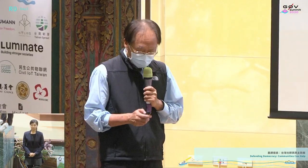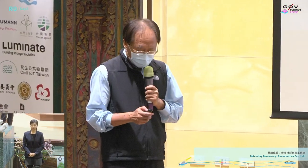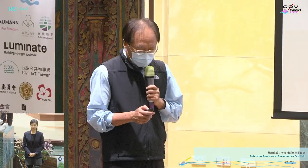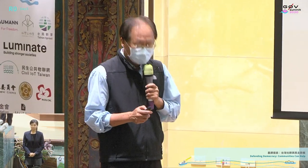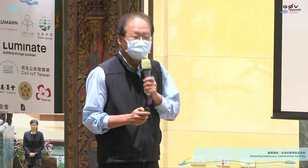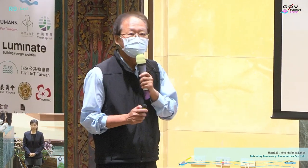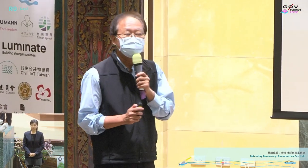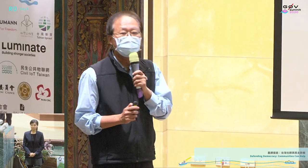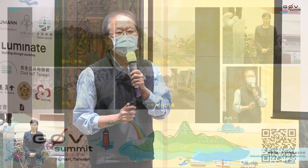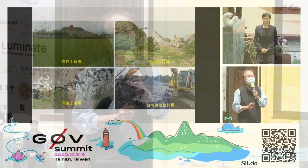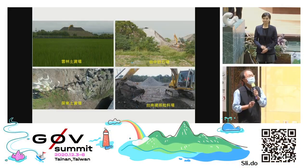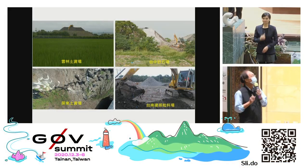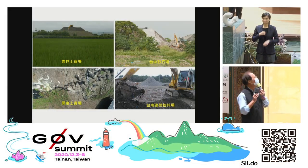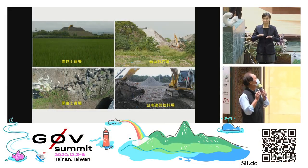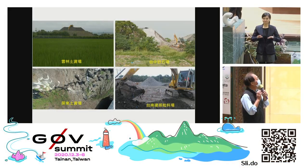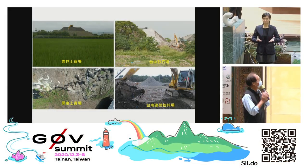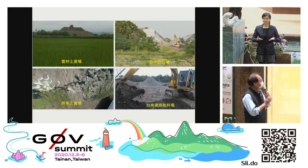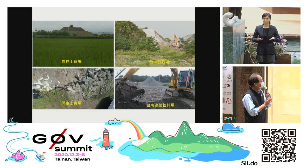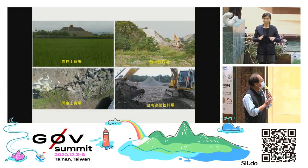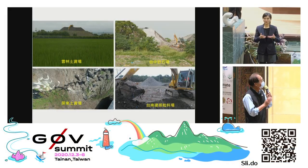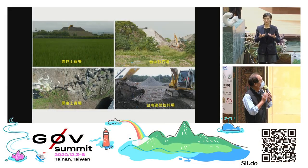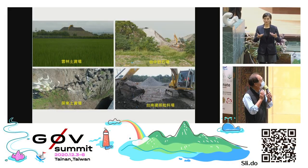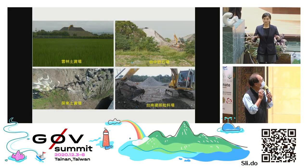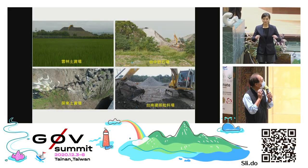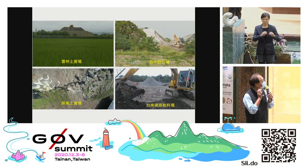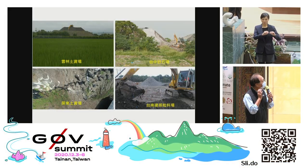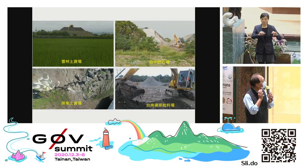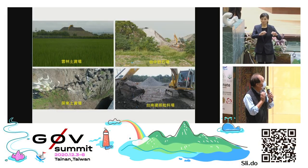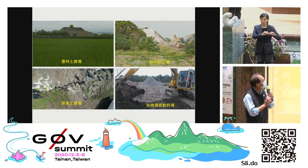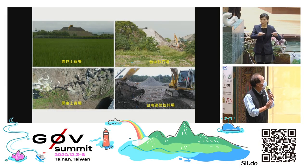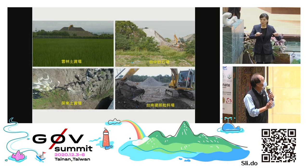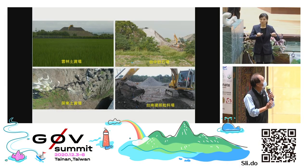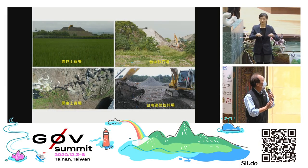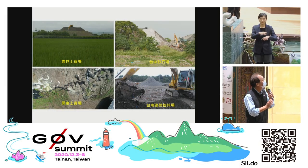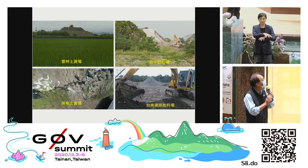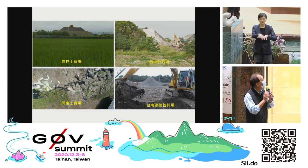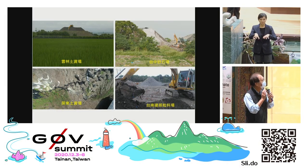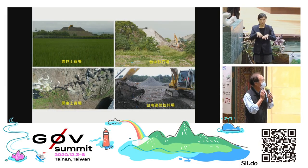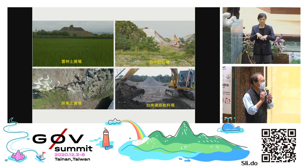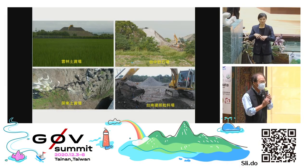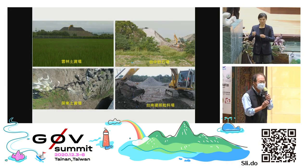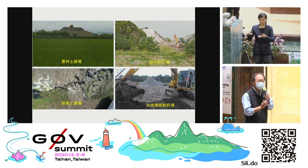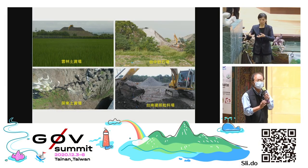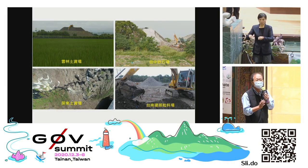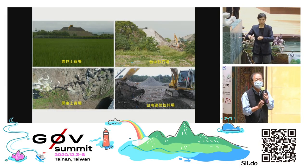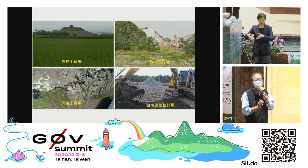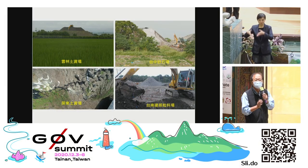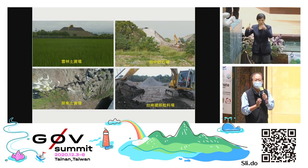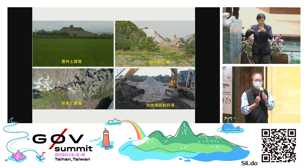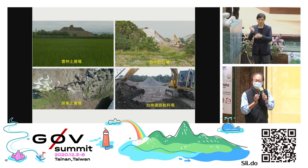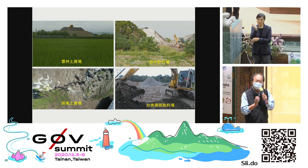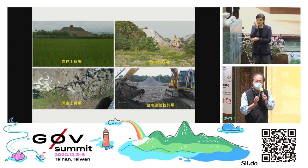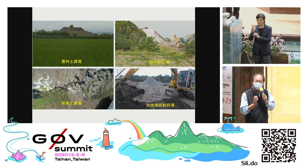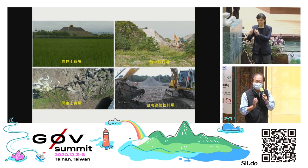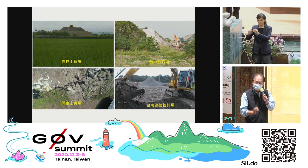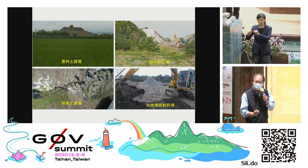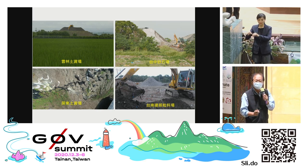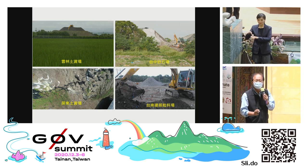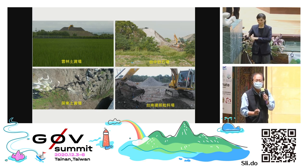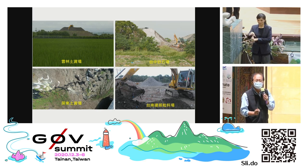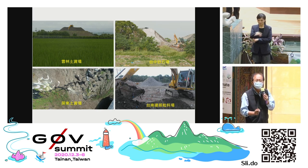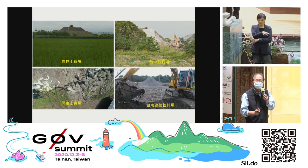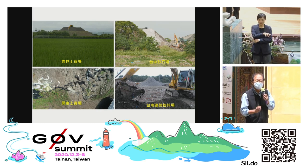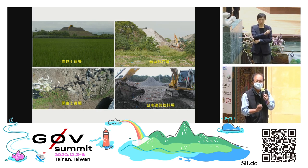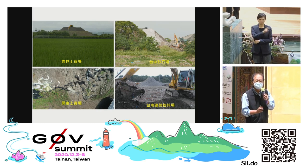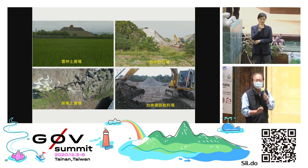好，我们现在很多的土质场，很多的建筑力料场，很多的砂石场，很多都是假